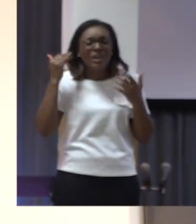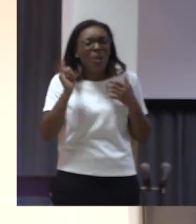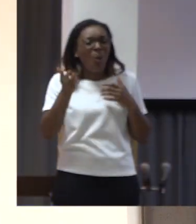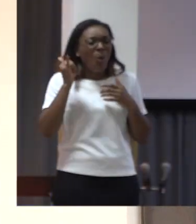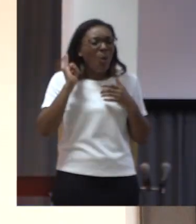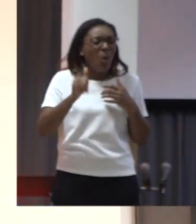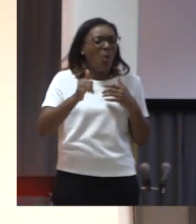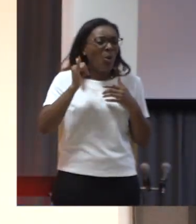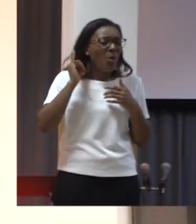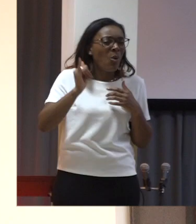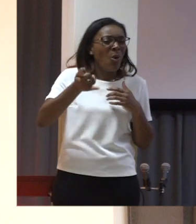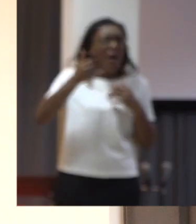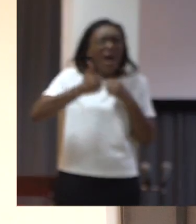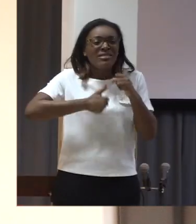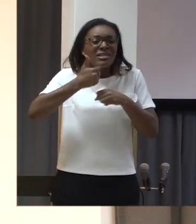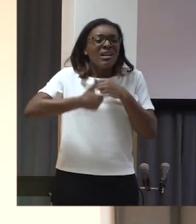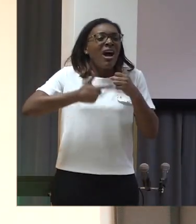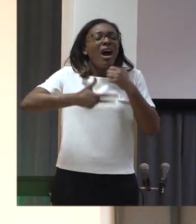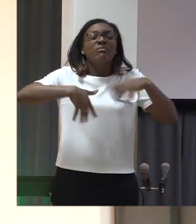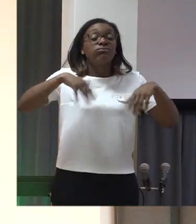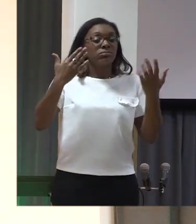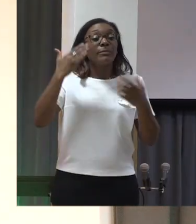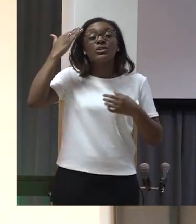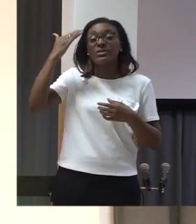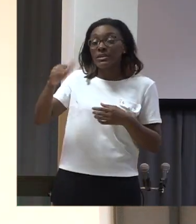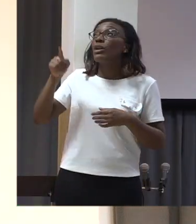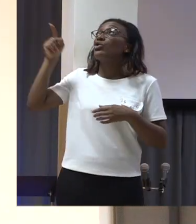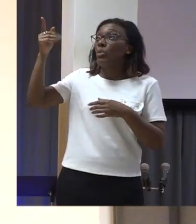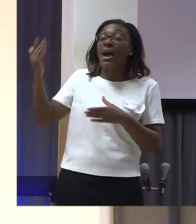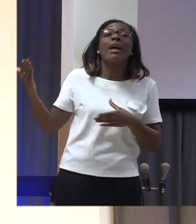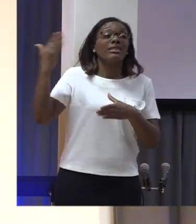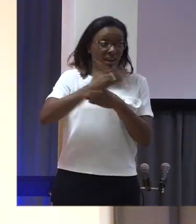des années, mais nous savons que tu interviendras.